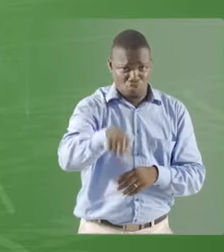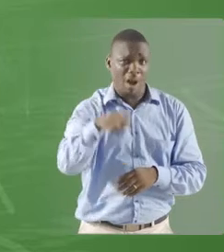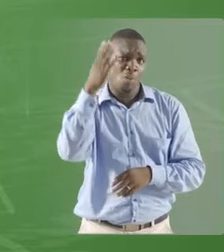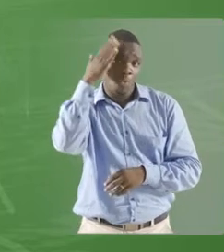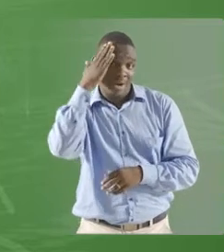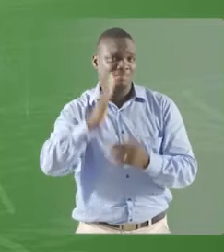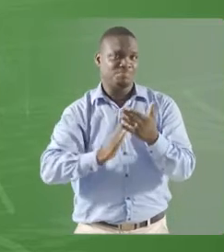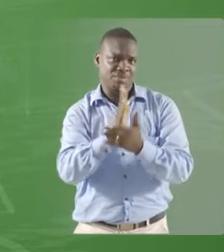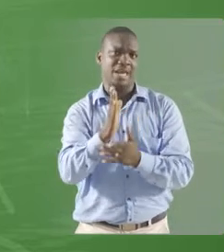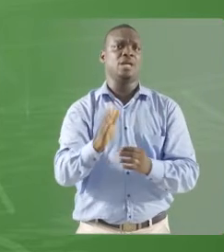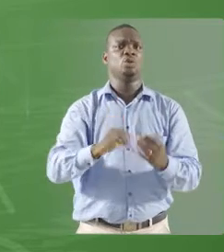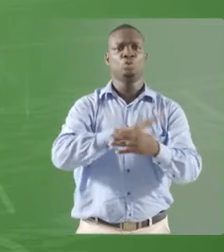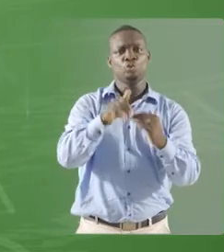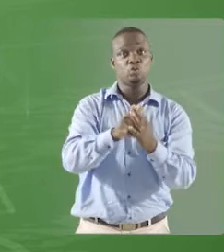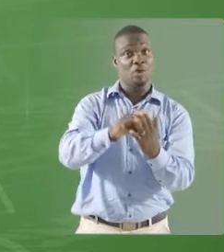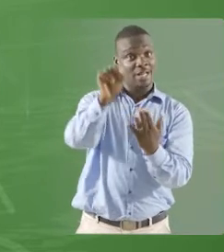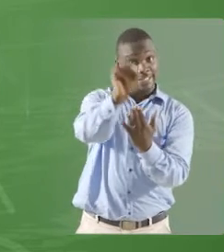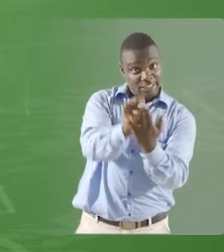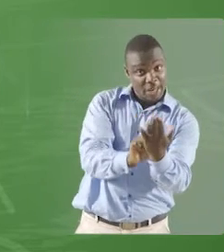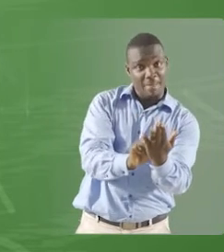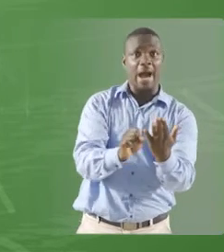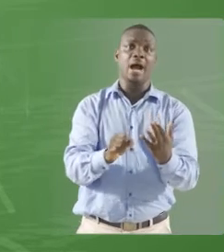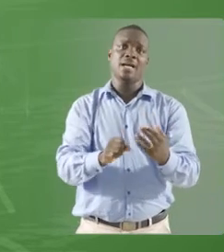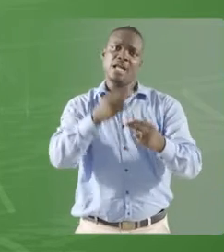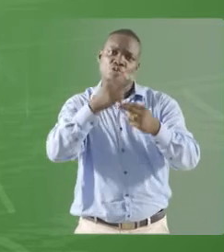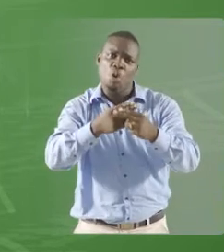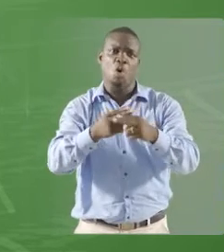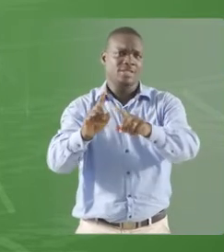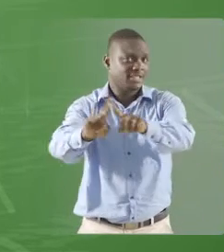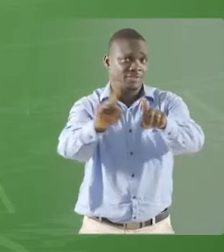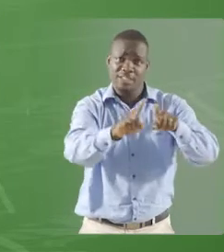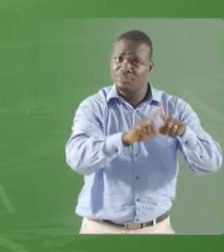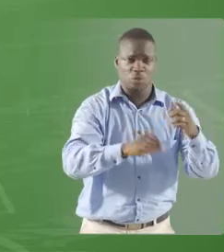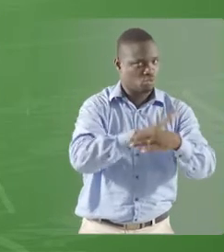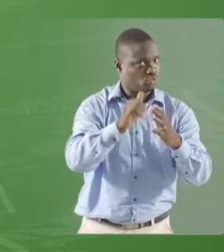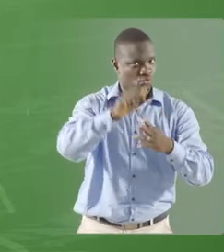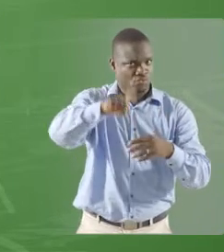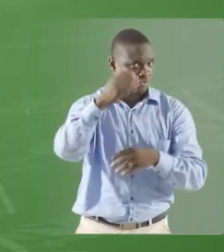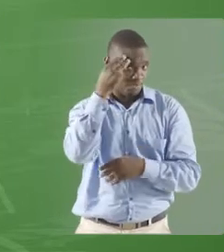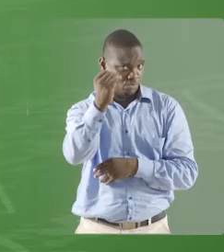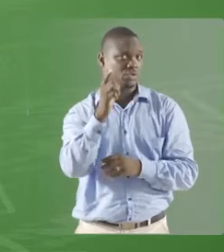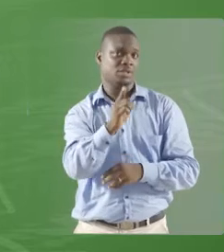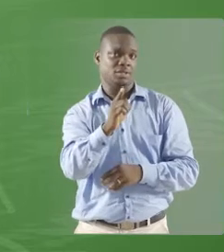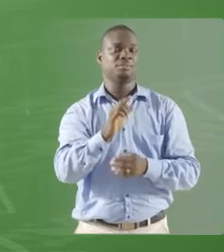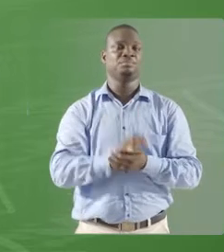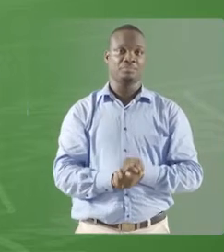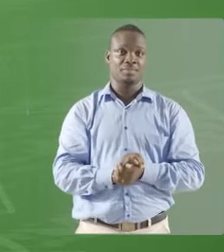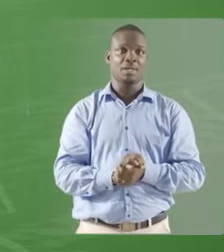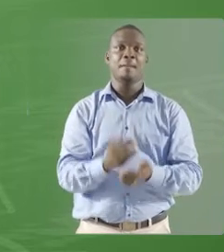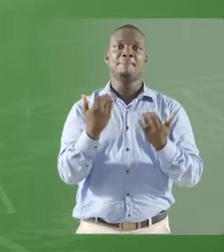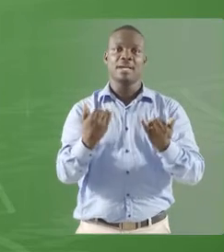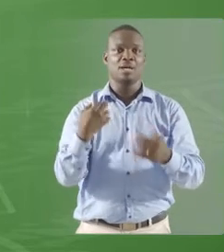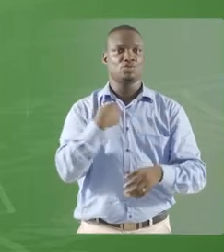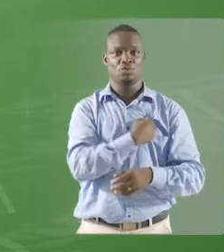l'explication schématique et par écrit de la formation de ces cellules reproductrices. Nous allons maintenant